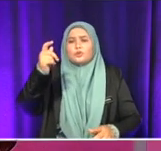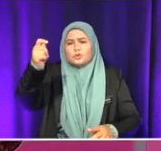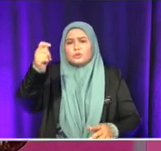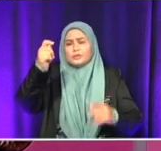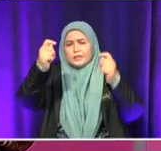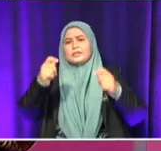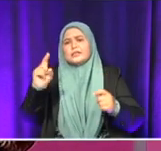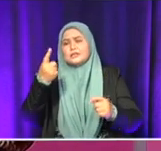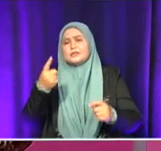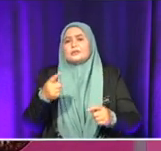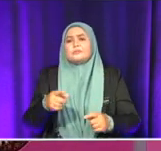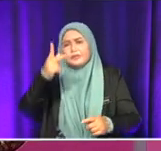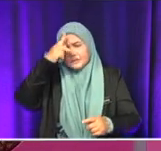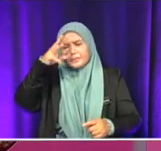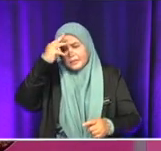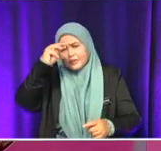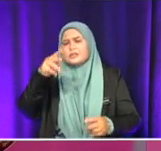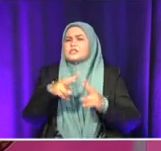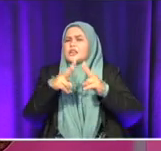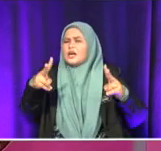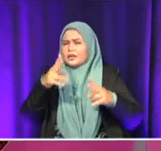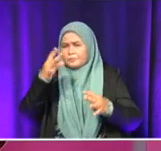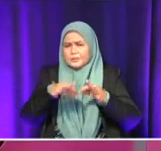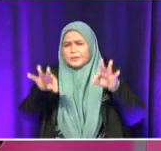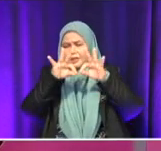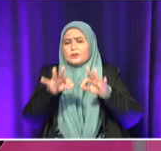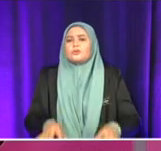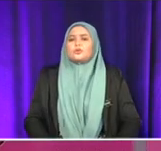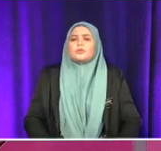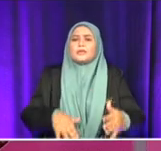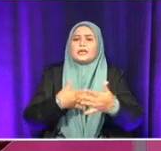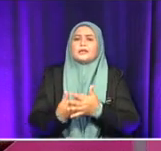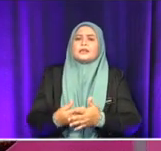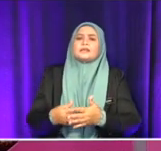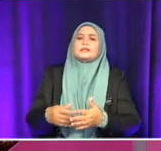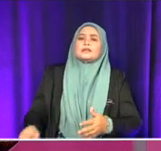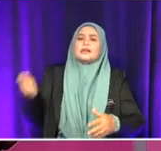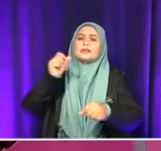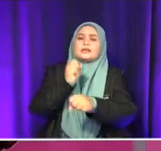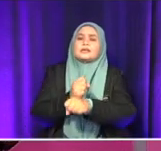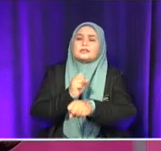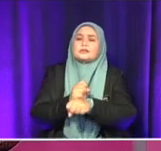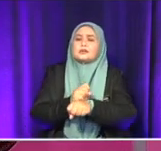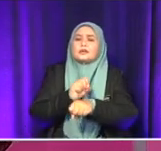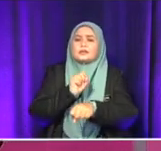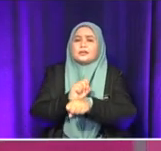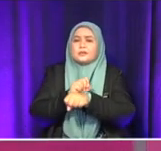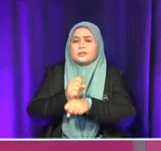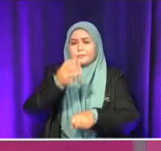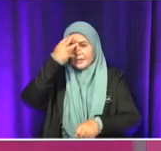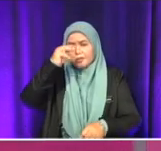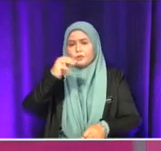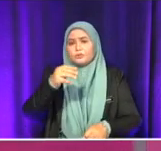kemahiran sangat penting oke untuk melahirkan tenaga kerja Mahir dan memenuhi permintaan pasaran kerja